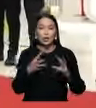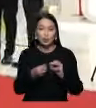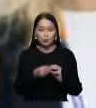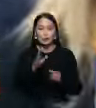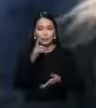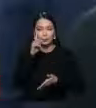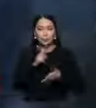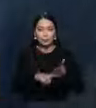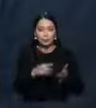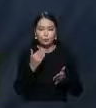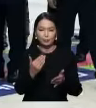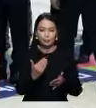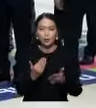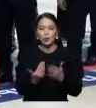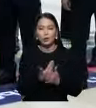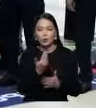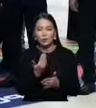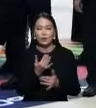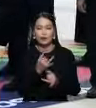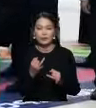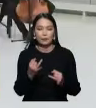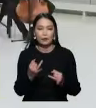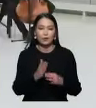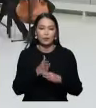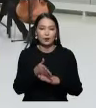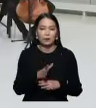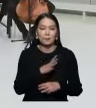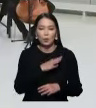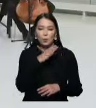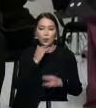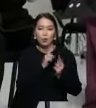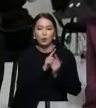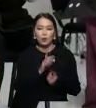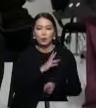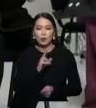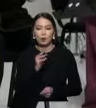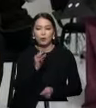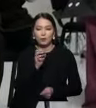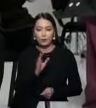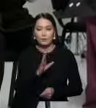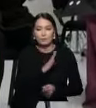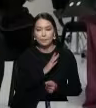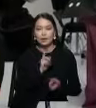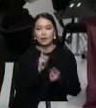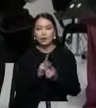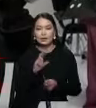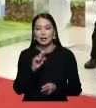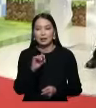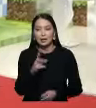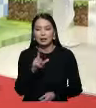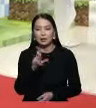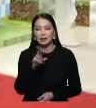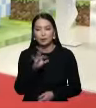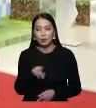Впрочем, передового и инновационного в программе визита было немало. Касым-Жомарт Токаев с коллегами посетили Казань-Экспо, в котором